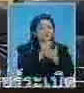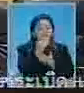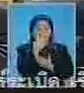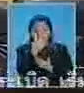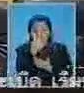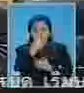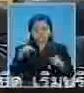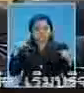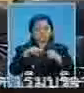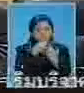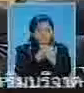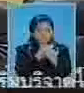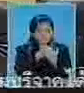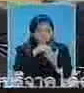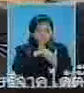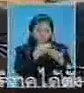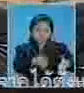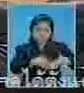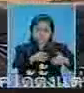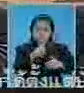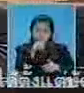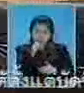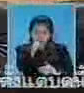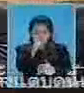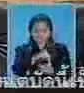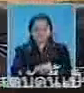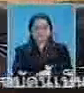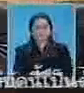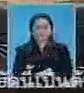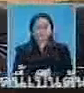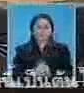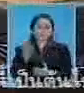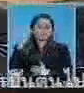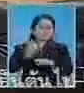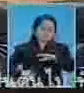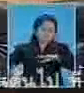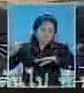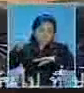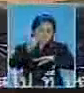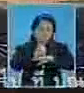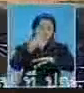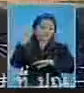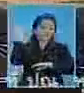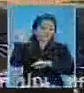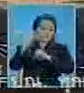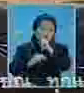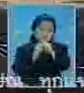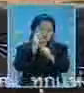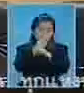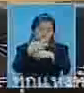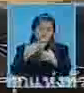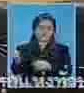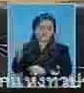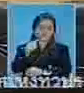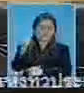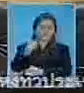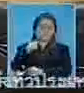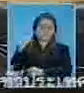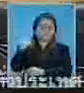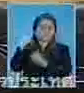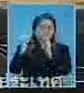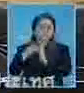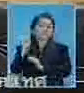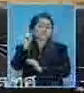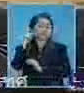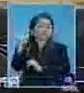แต่มีผลประกอบการที่ดีขึ้นตอนที่ผมเข้ามารับตำแหน่งเมื่อ2ปีที่แล้วนะครับคำถามแรกๆที่ได้รับจากผู้สื่อข่